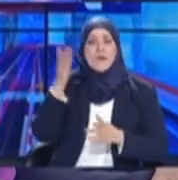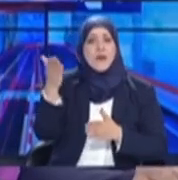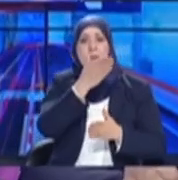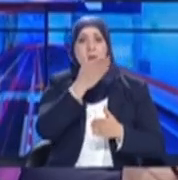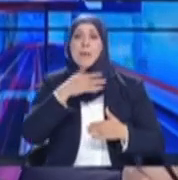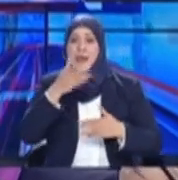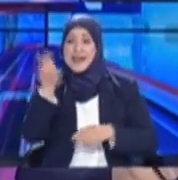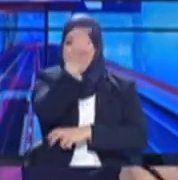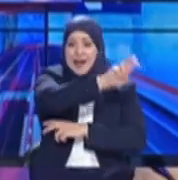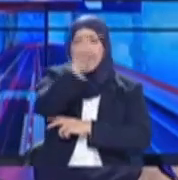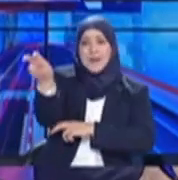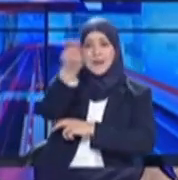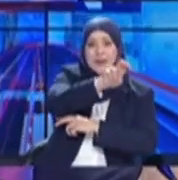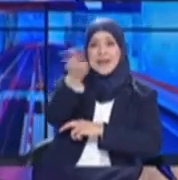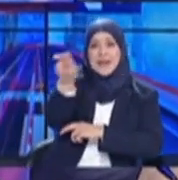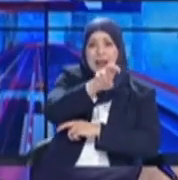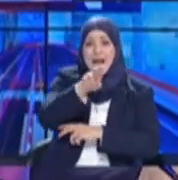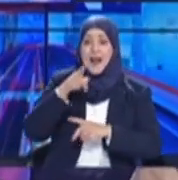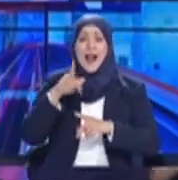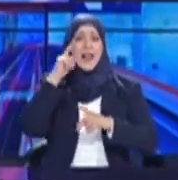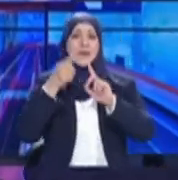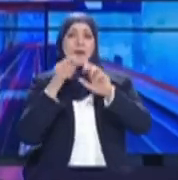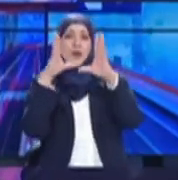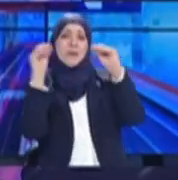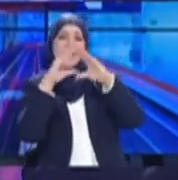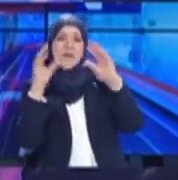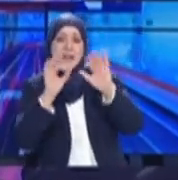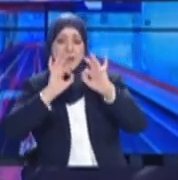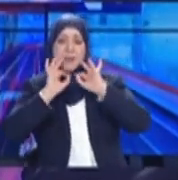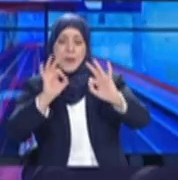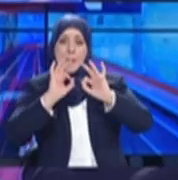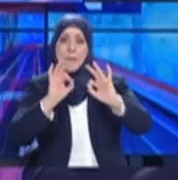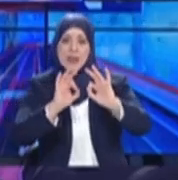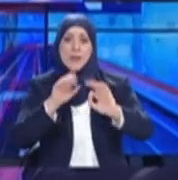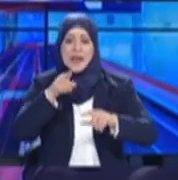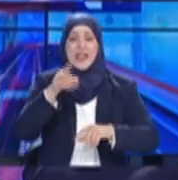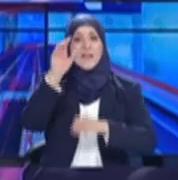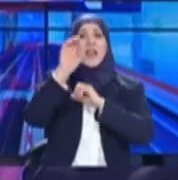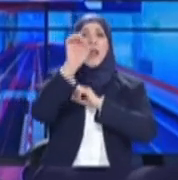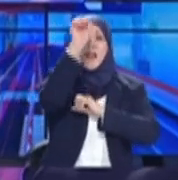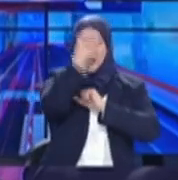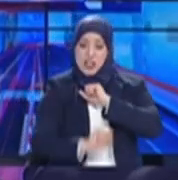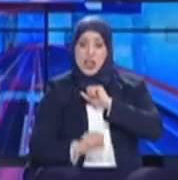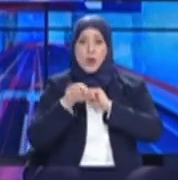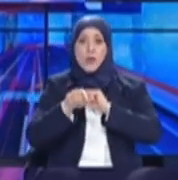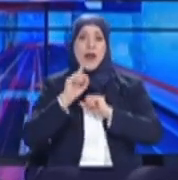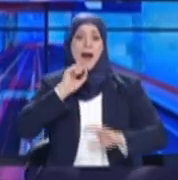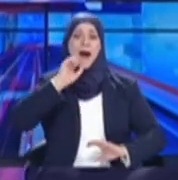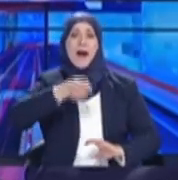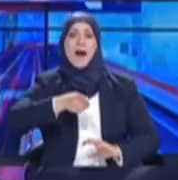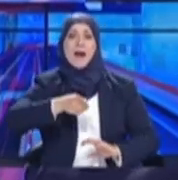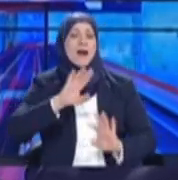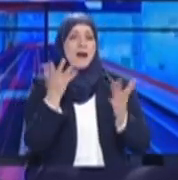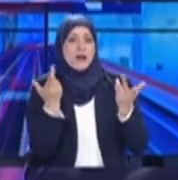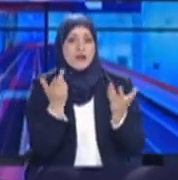المدن في الحقيقه توضيح مساله الهام ال ال ال الساده الولايات في جهات الجنوب الى الشرقيه اصدروا او